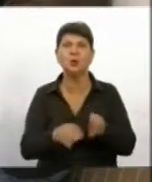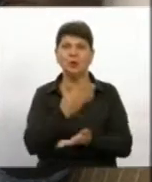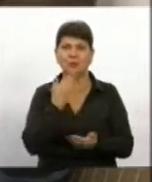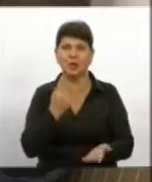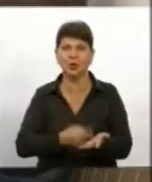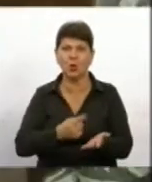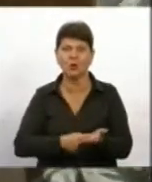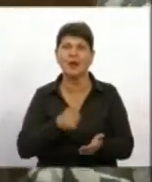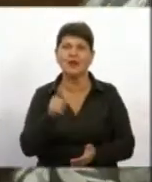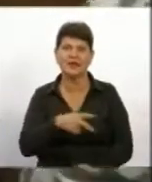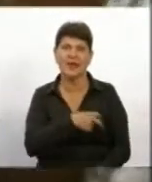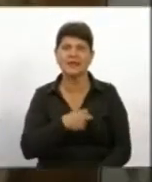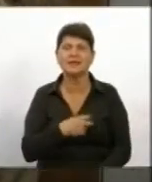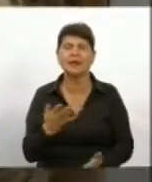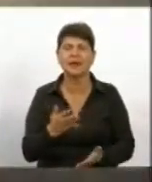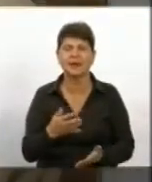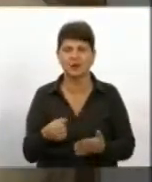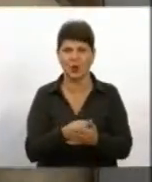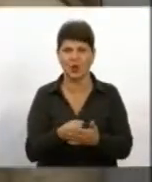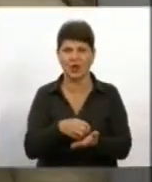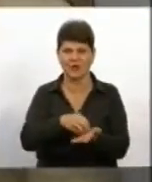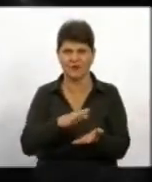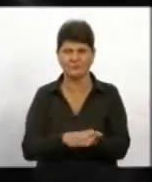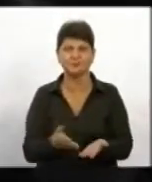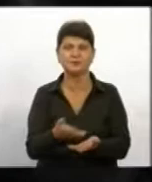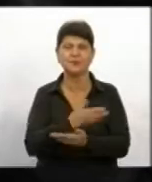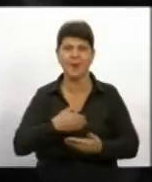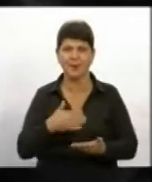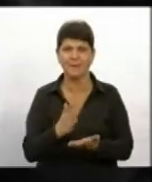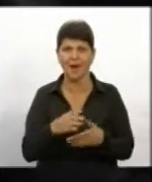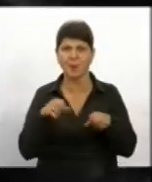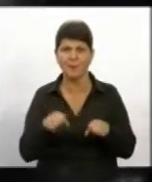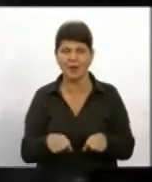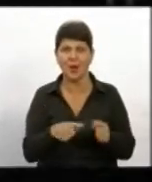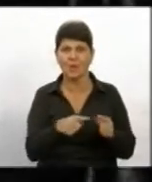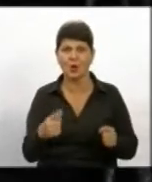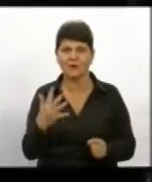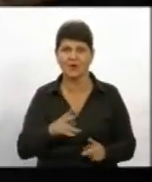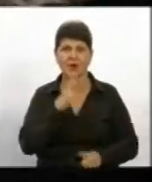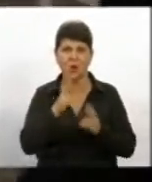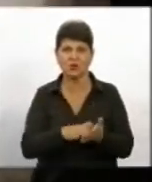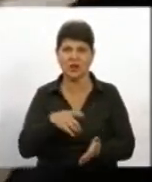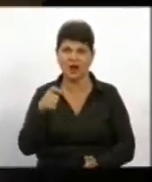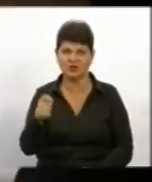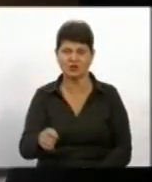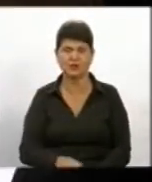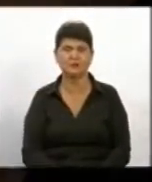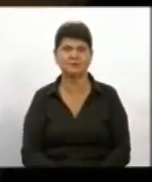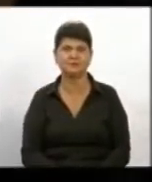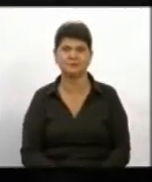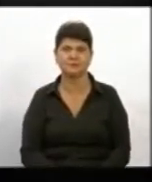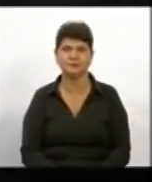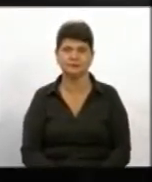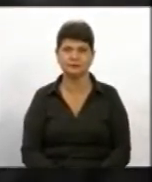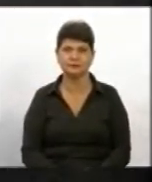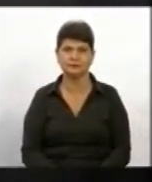ті ризики, які визначені в клопотанні. Ми маємо право його оскаржити протягом 5 днів. Івана Дзівінська, Ігор Самчук. Новини на